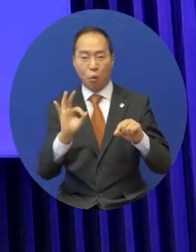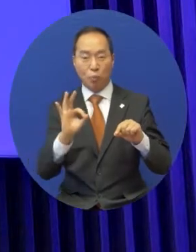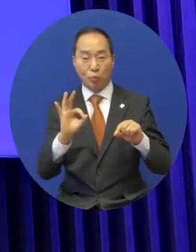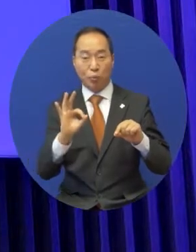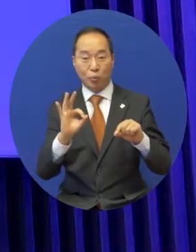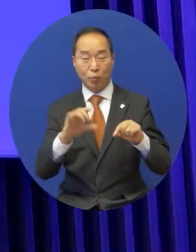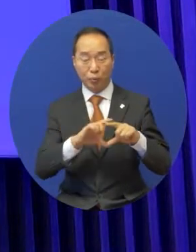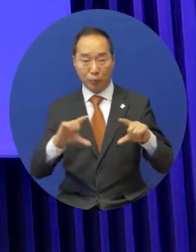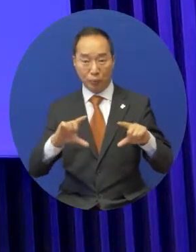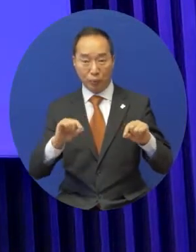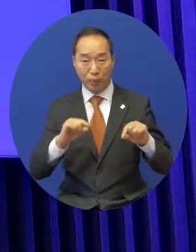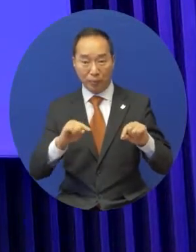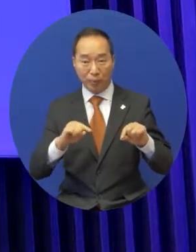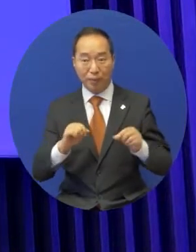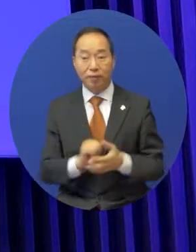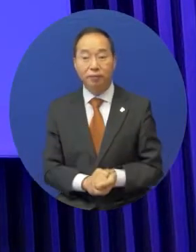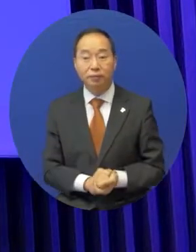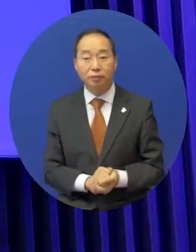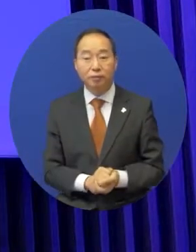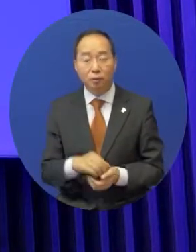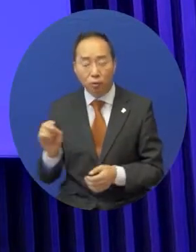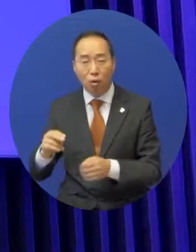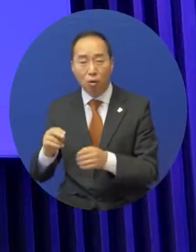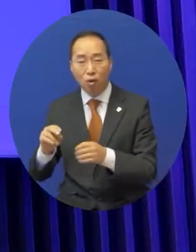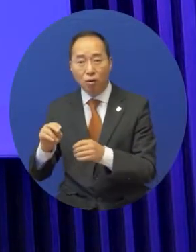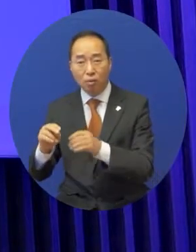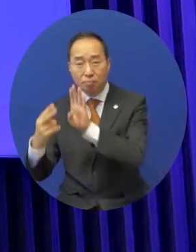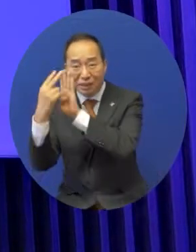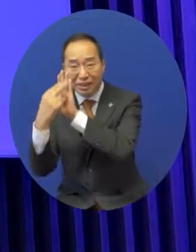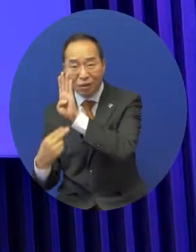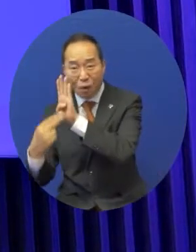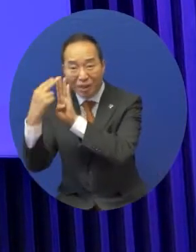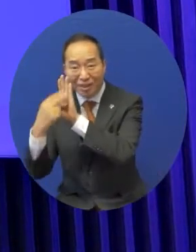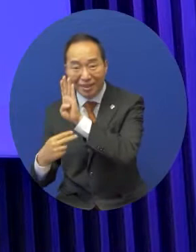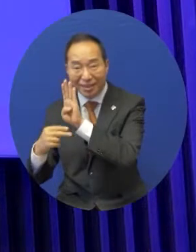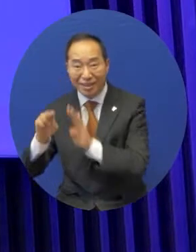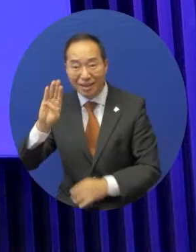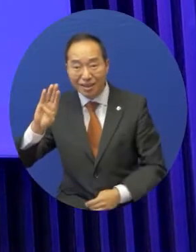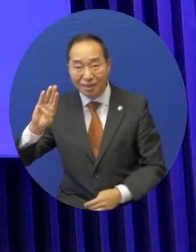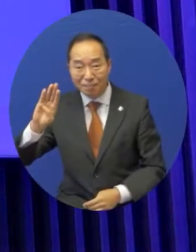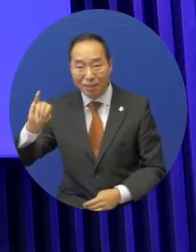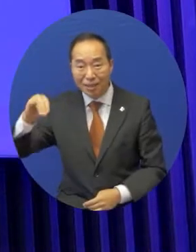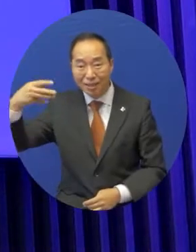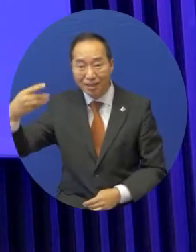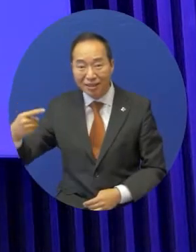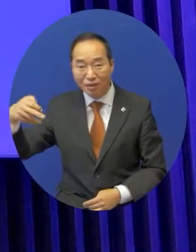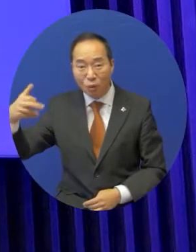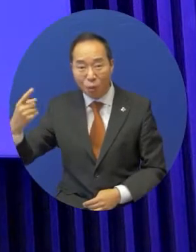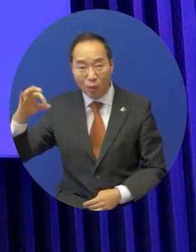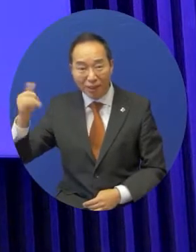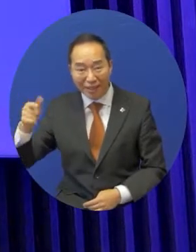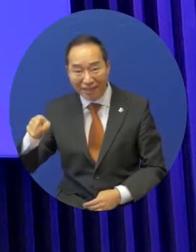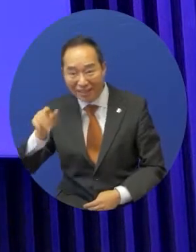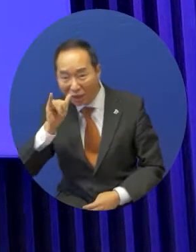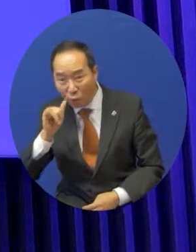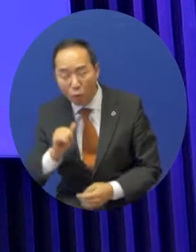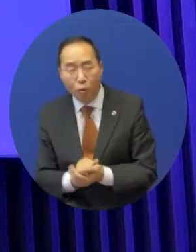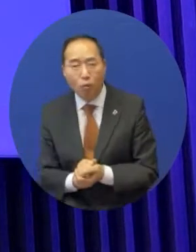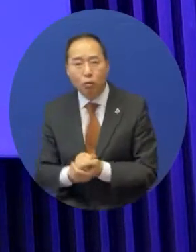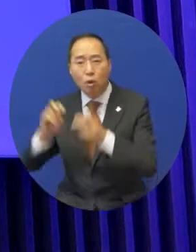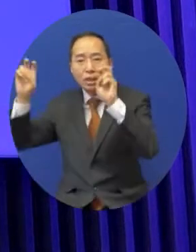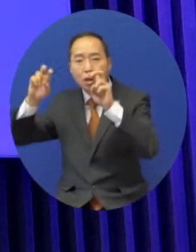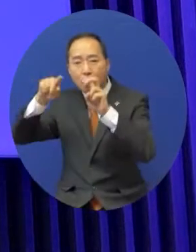그리고 여러분 들어보셨을지 모르겠지만 비트코인이나 또 기업이 발행하는